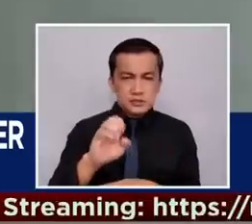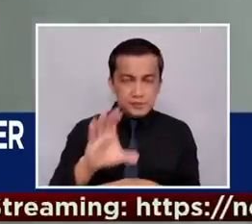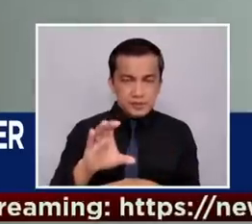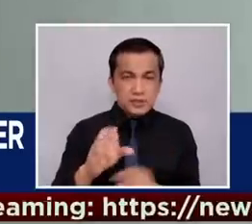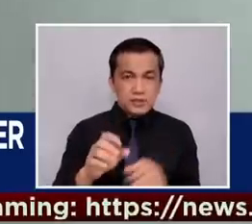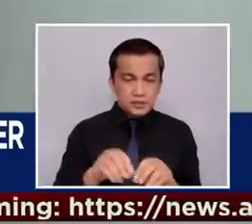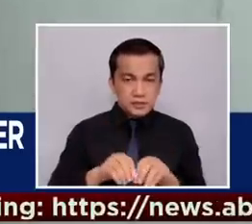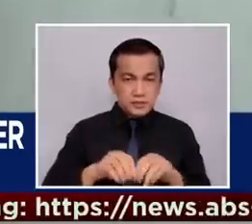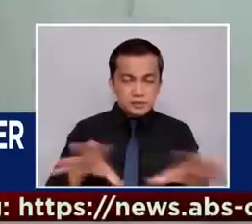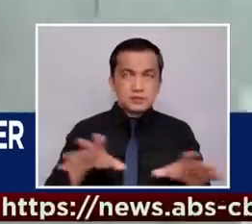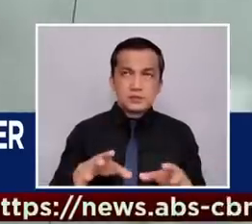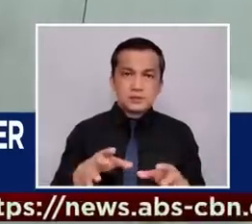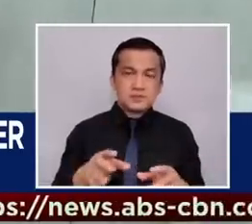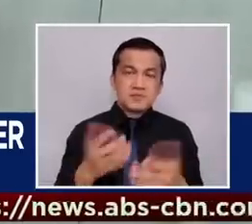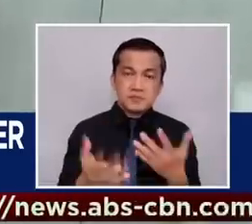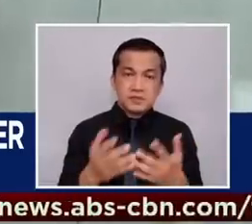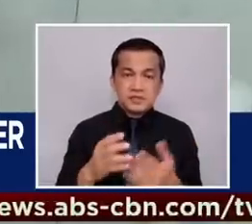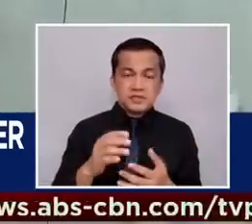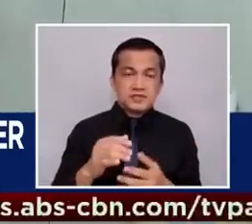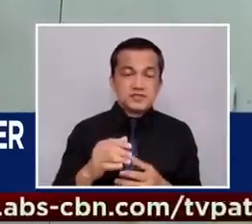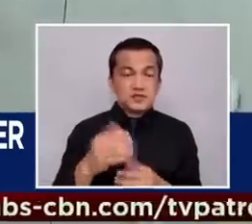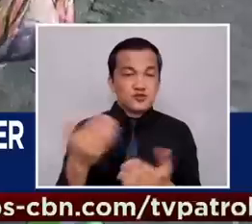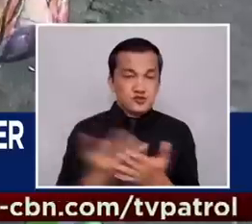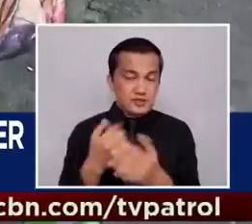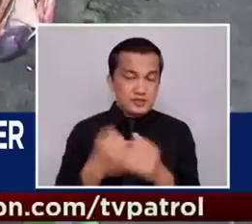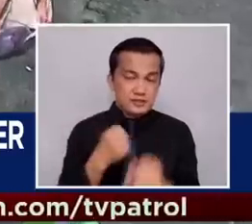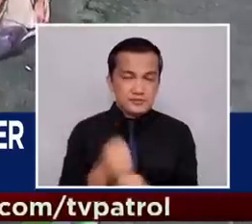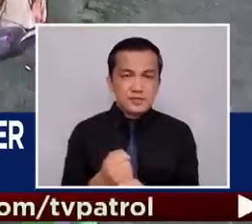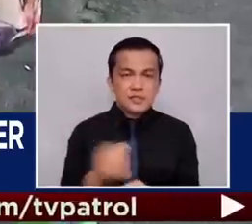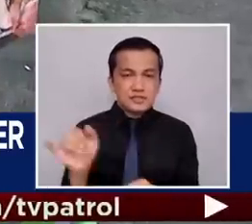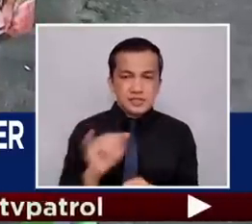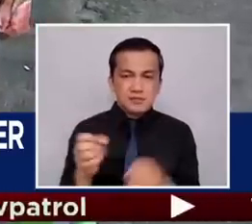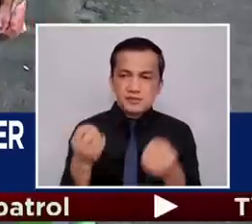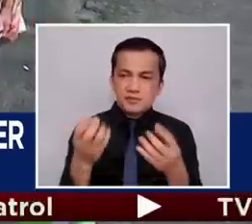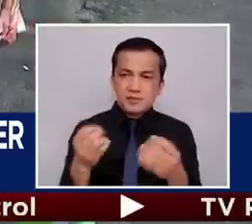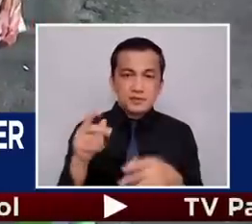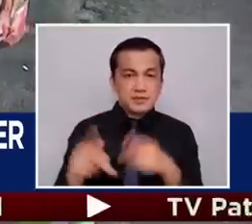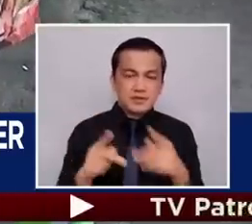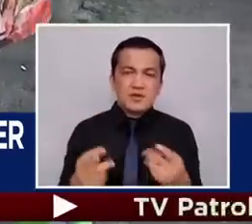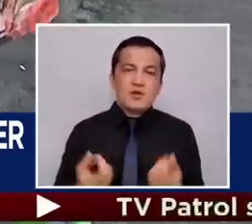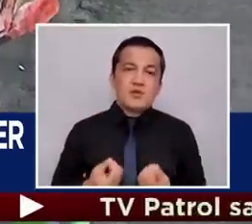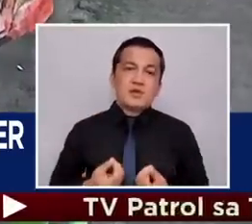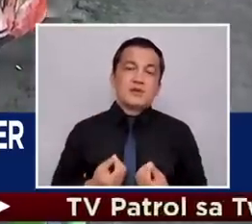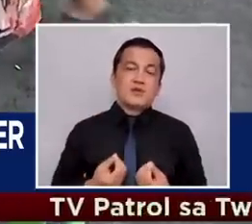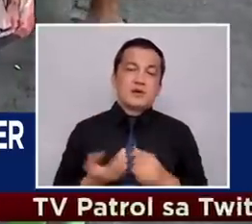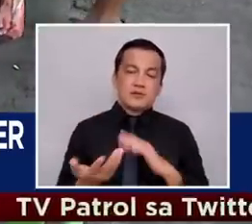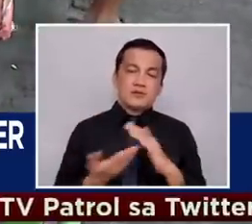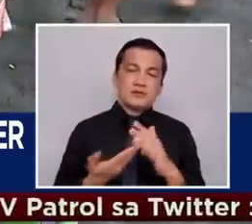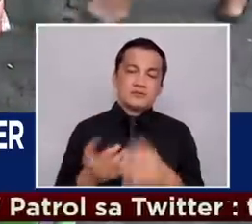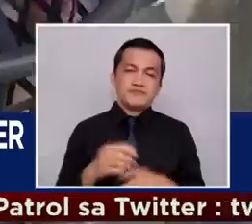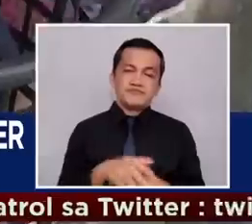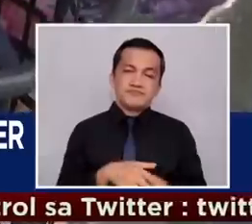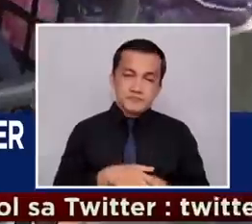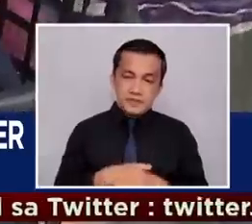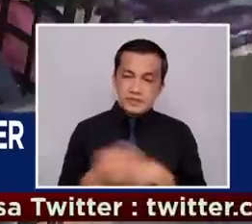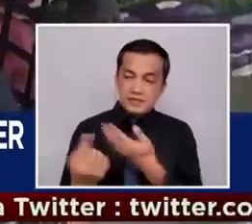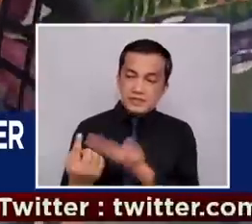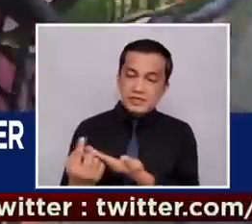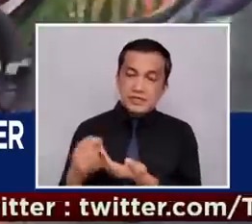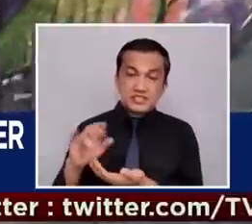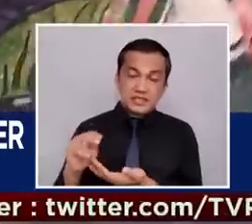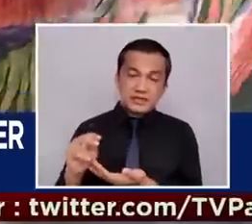sa bagong taon. At kagaya ng karamihan, walang magawa ang mga consumers gaya ni Jen kung